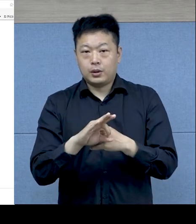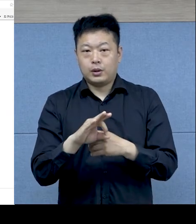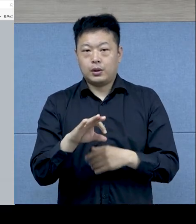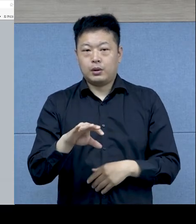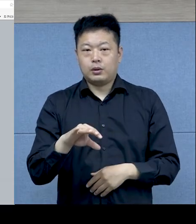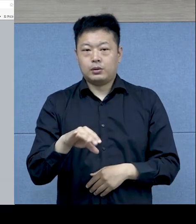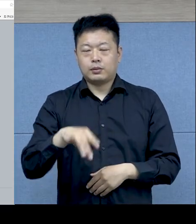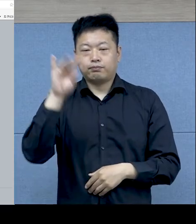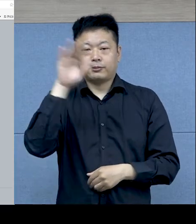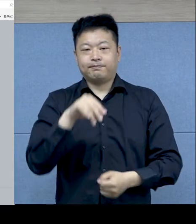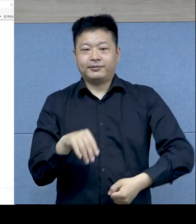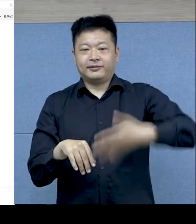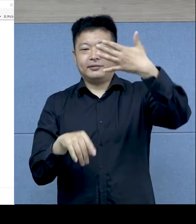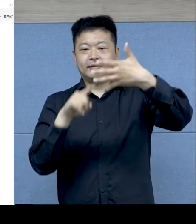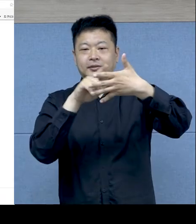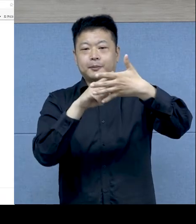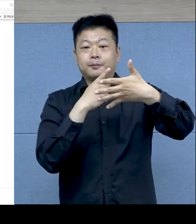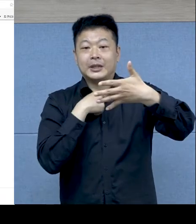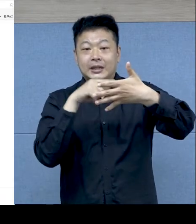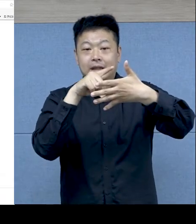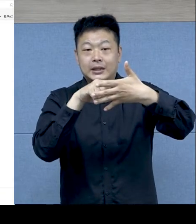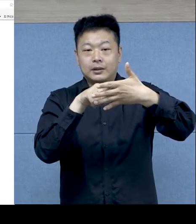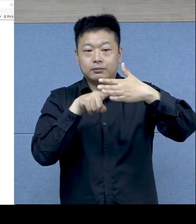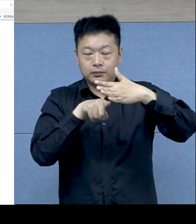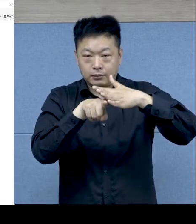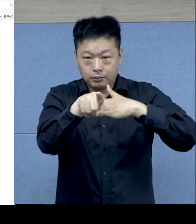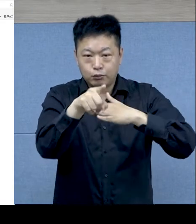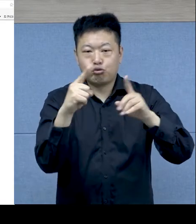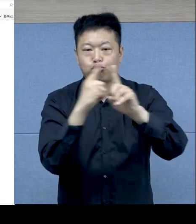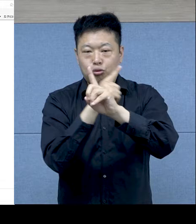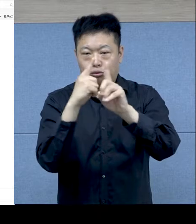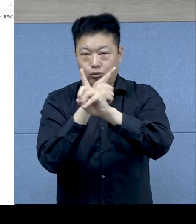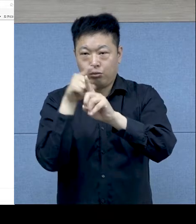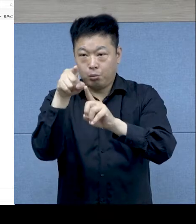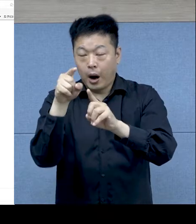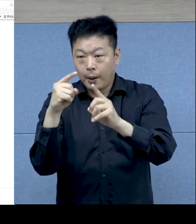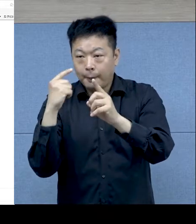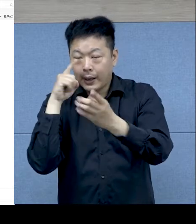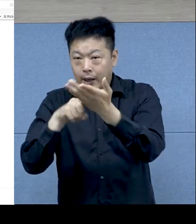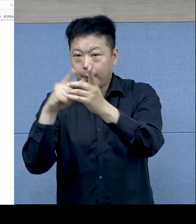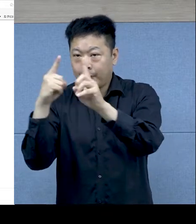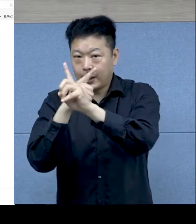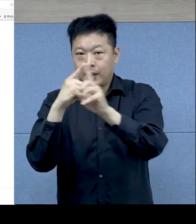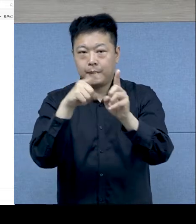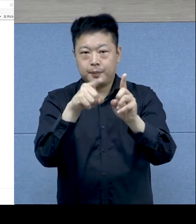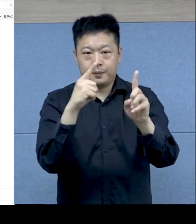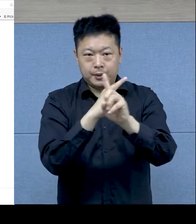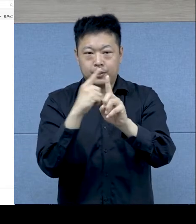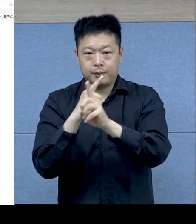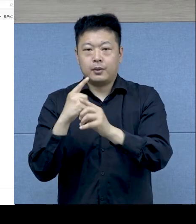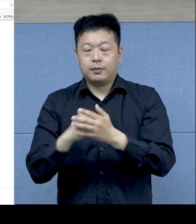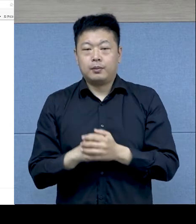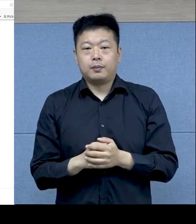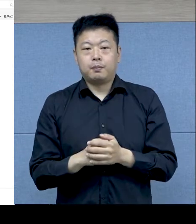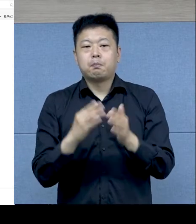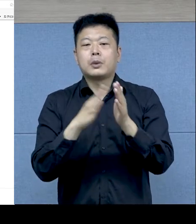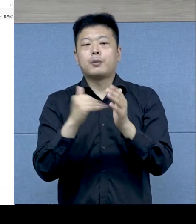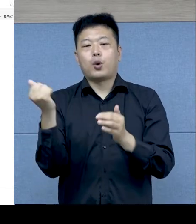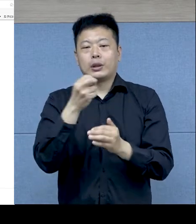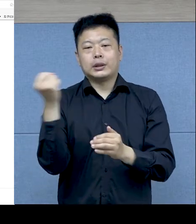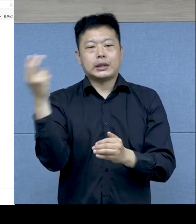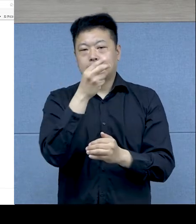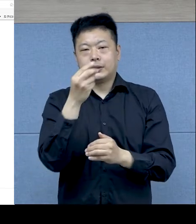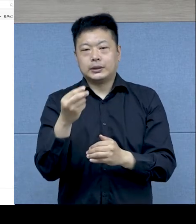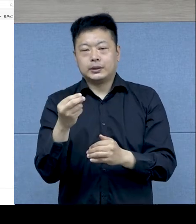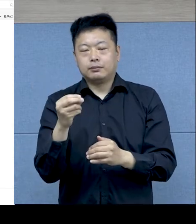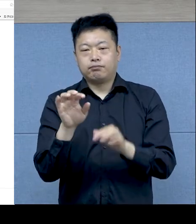다시 맨 처음 작성하셨던 정보 페이지에 들어가요. 그러면 이제 여기서 뭐 수정할 걸 수정하시고 비밀번호를